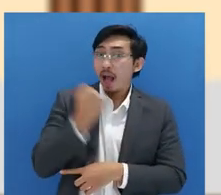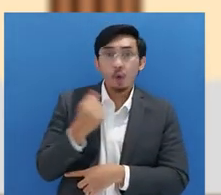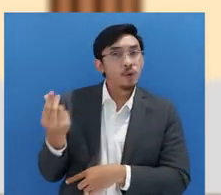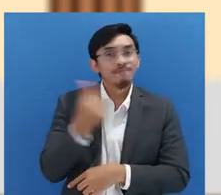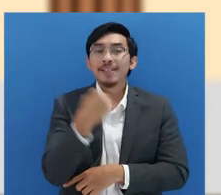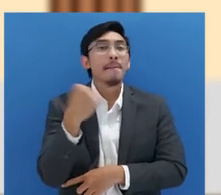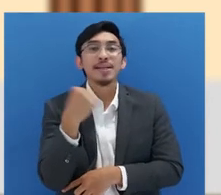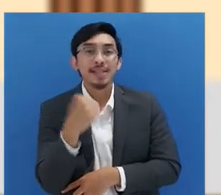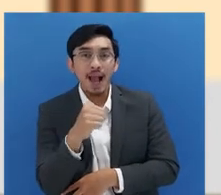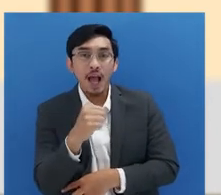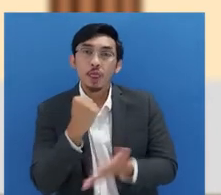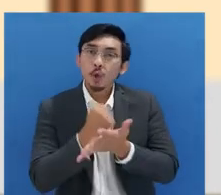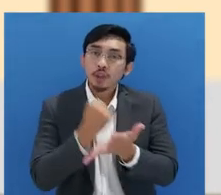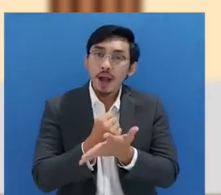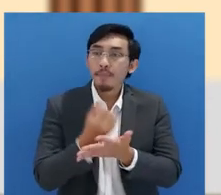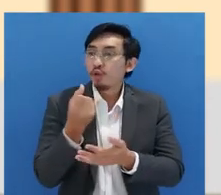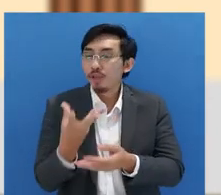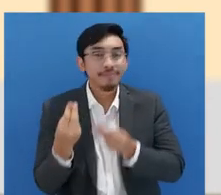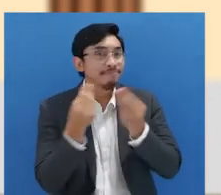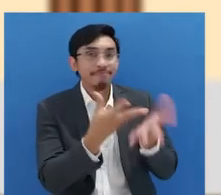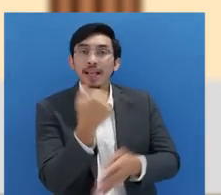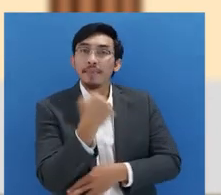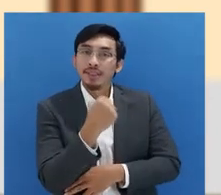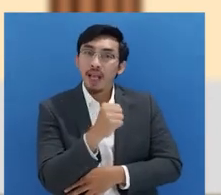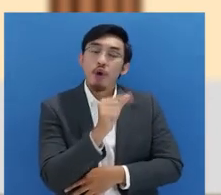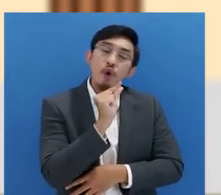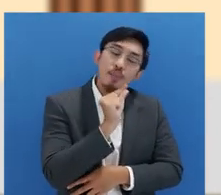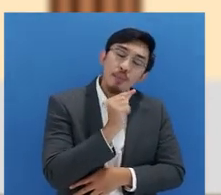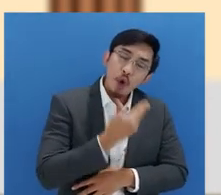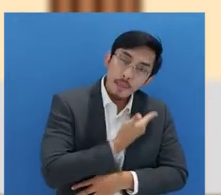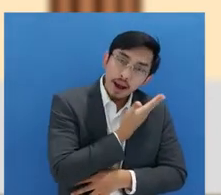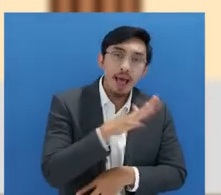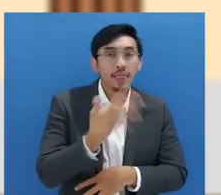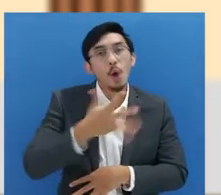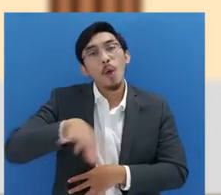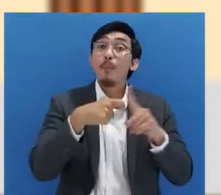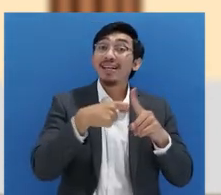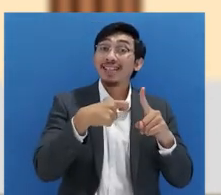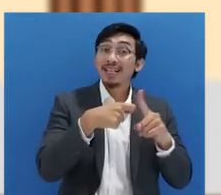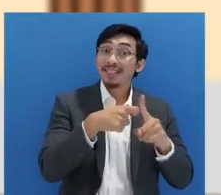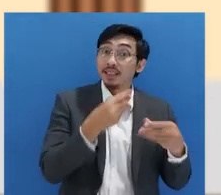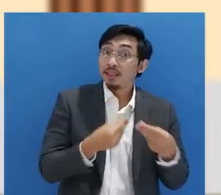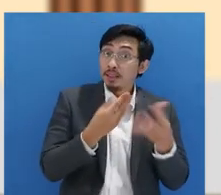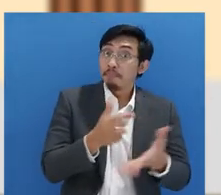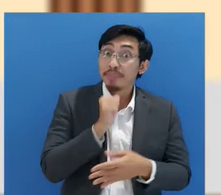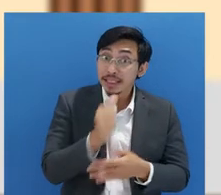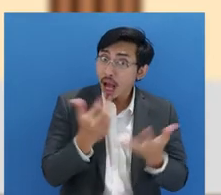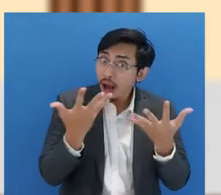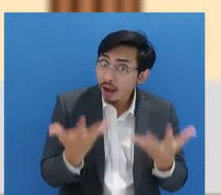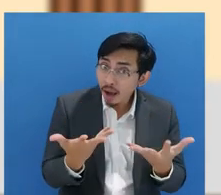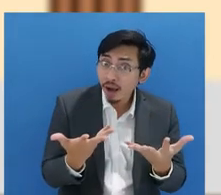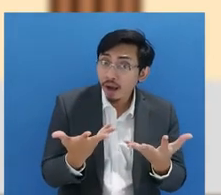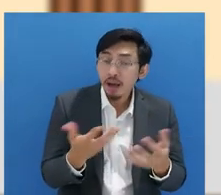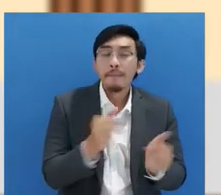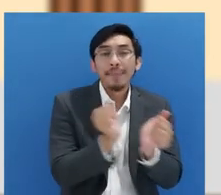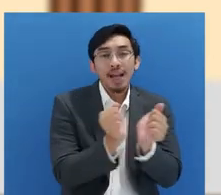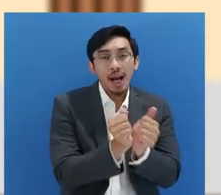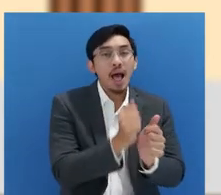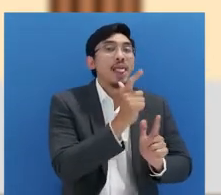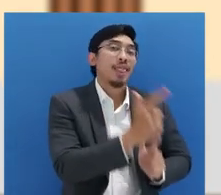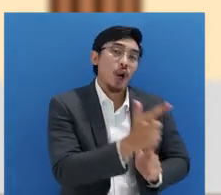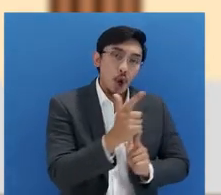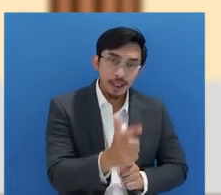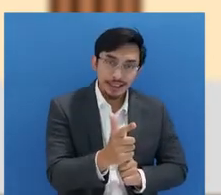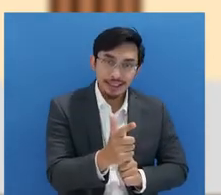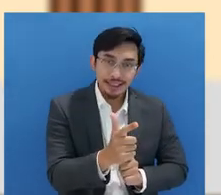menjadi tanggung jawabnya kepada korban atau keluarganya. Kompensasi ini hanya diberikan kepada korban tindak pidana terorisme